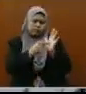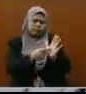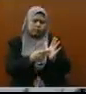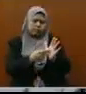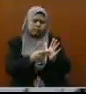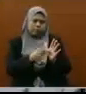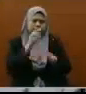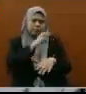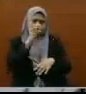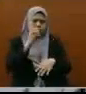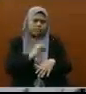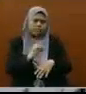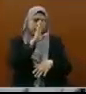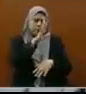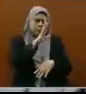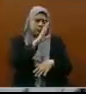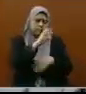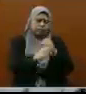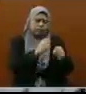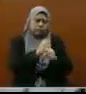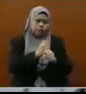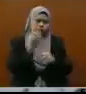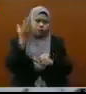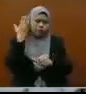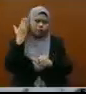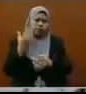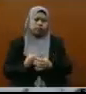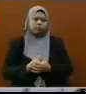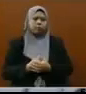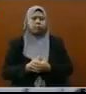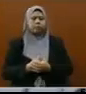peratusan-peratusan 5 tahun yang lepas. Dan